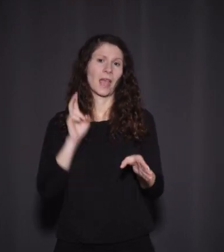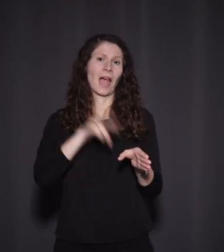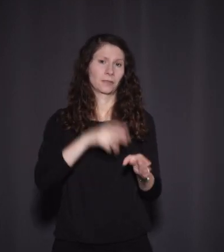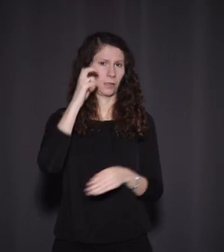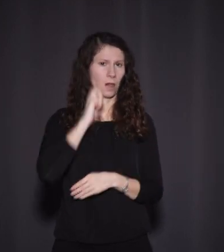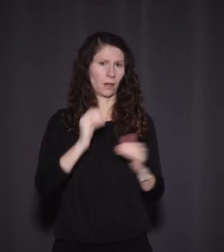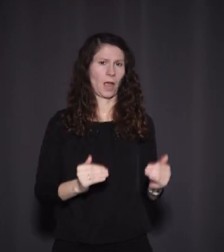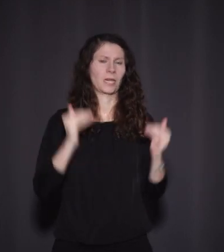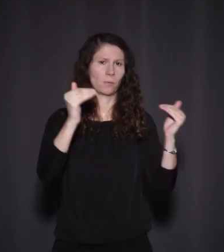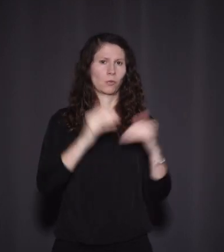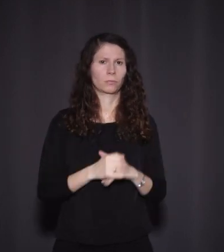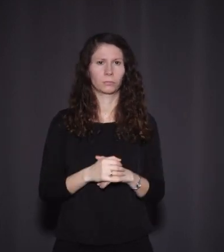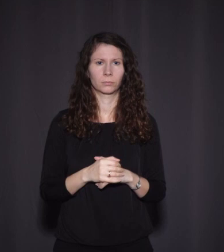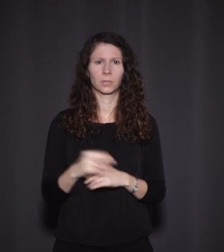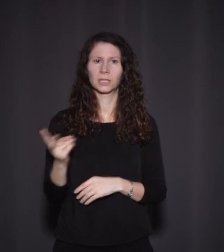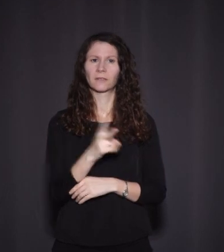soll ja bis